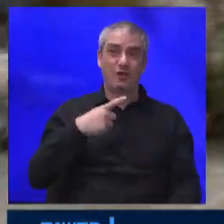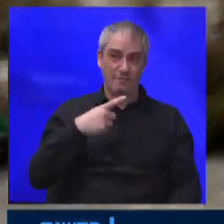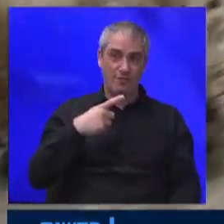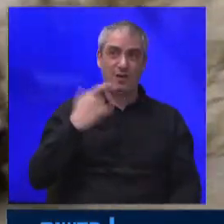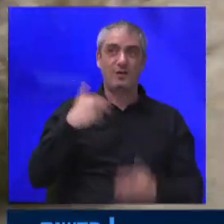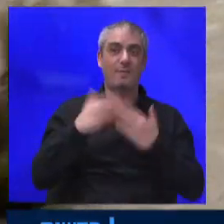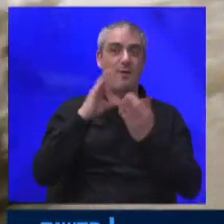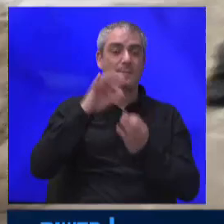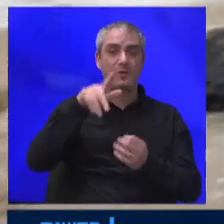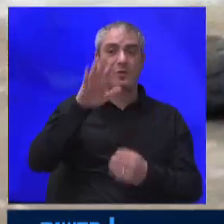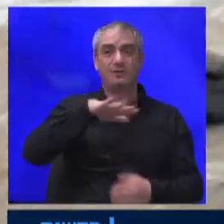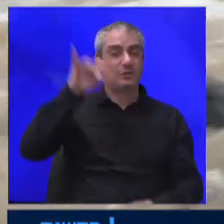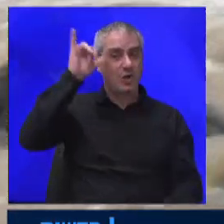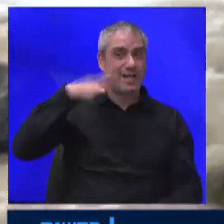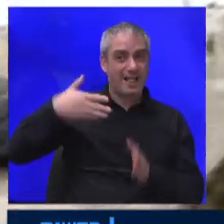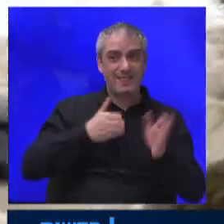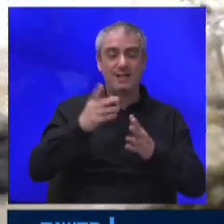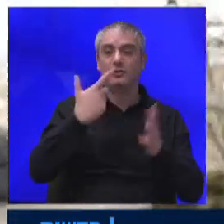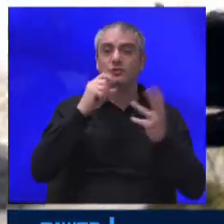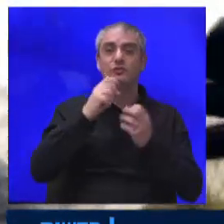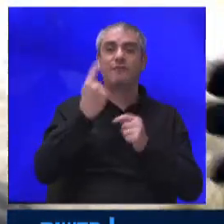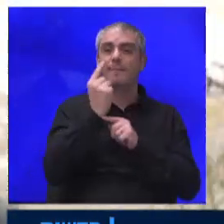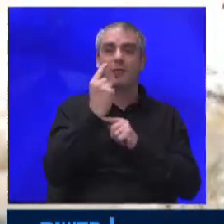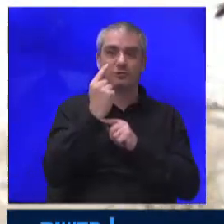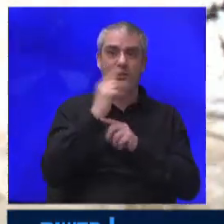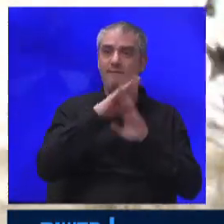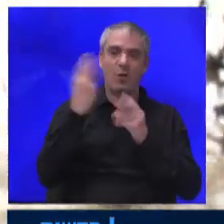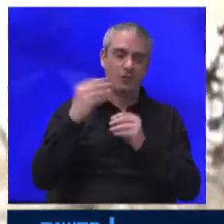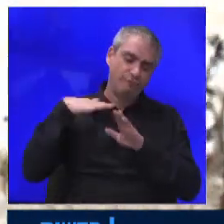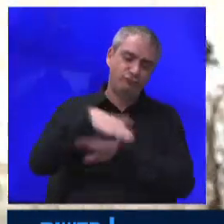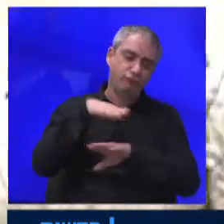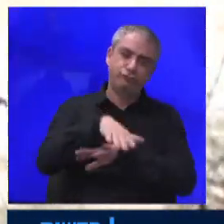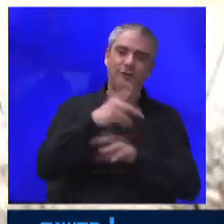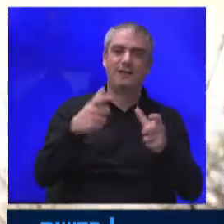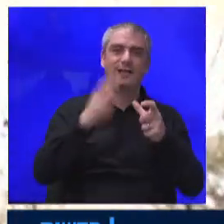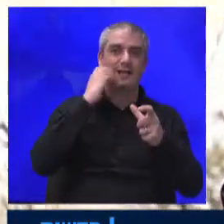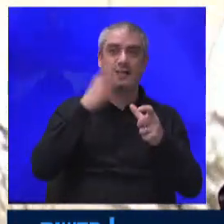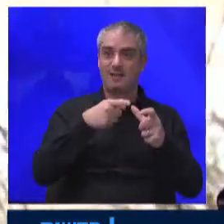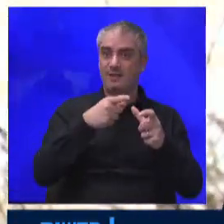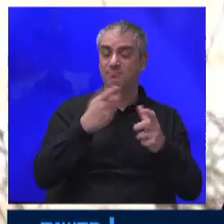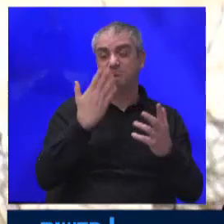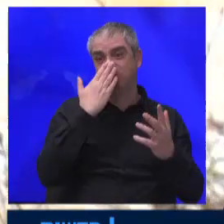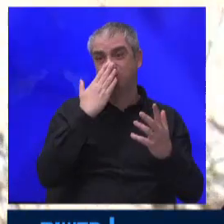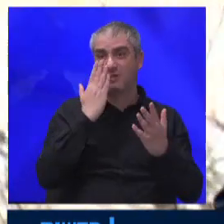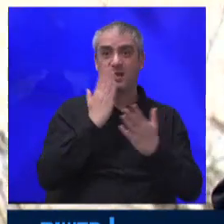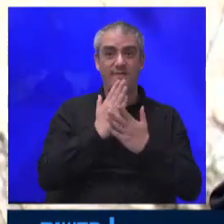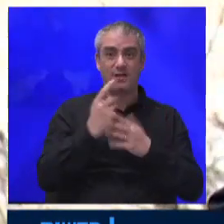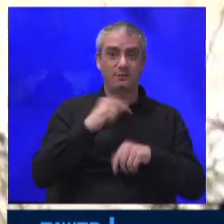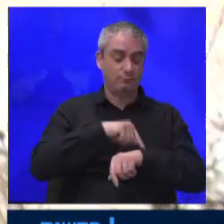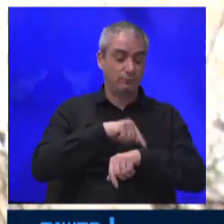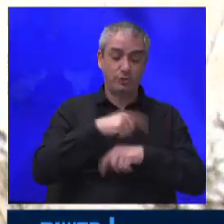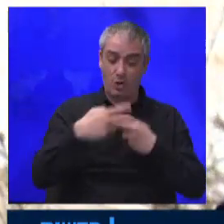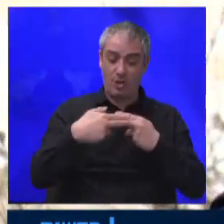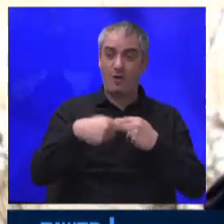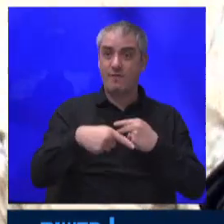הבוקר נמדדו בירדן 70 מטר קוב שנייה. וכל הטוב הזה הולך הישר אל הכנרת, שעל פי כל הערכות תעלה כבר